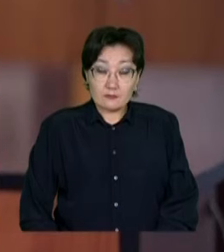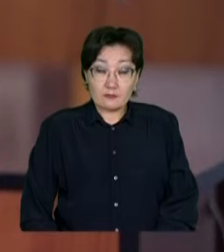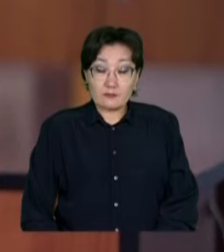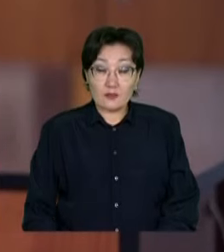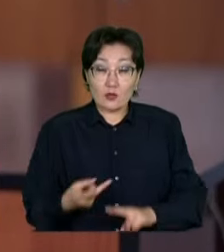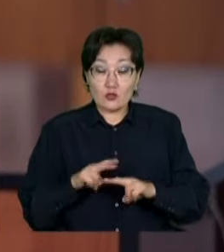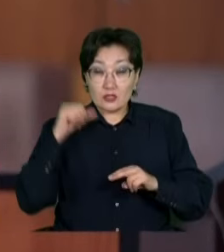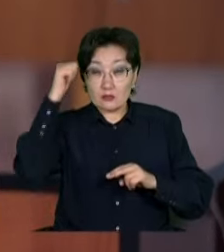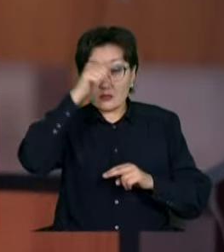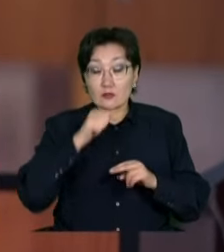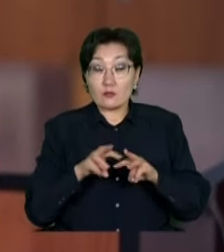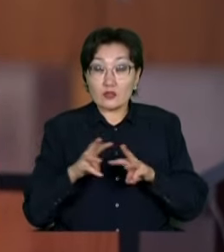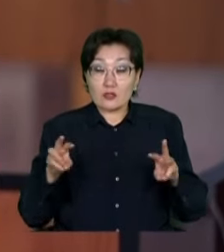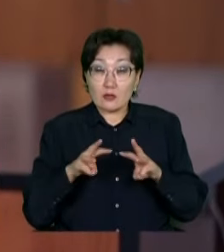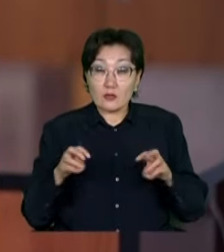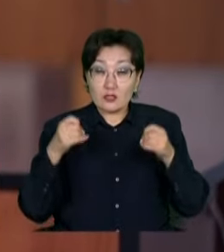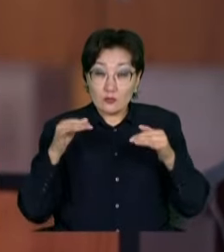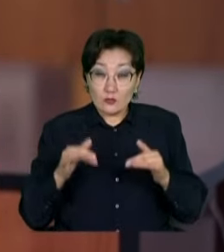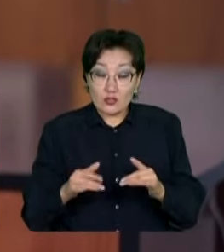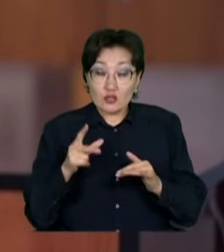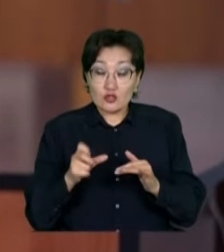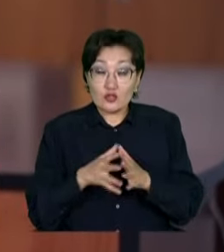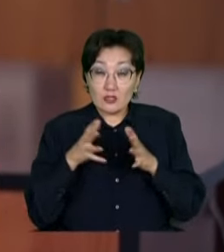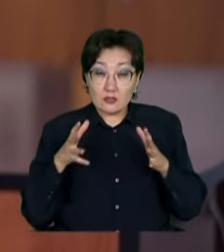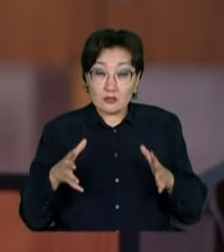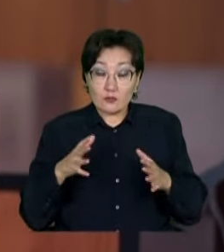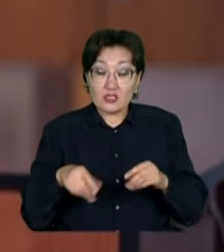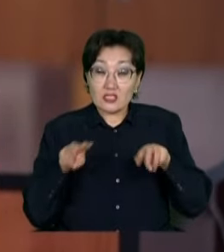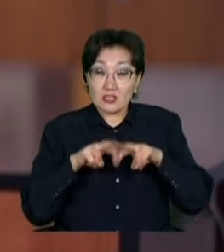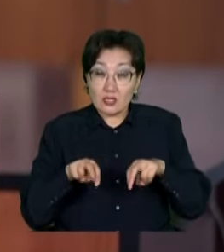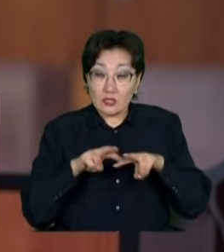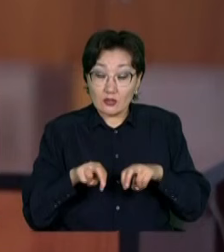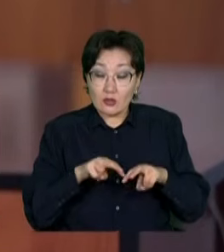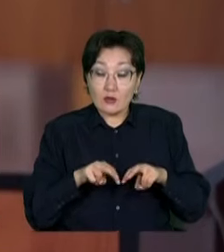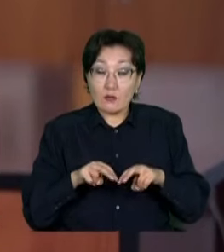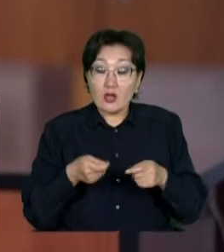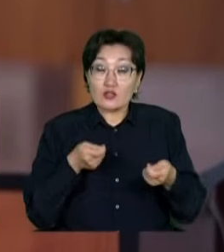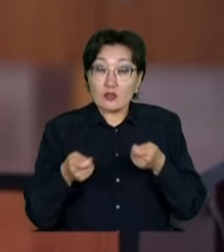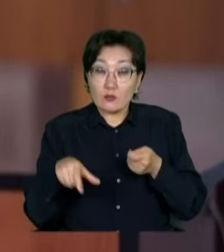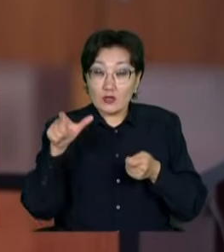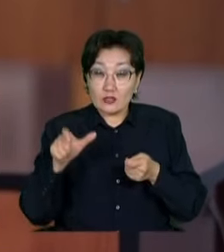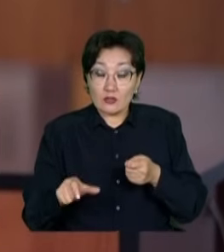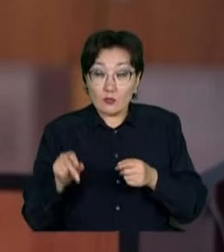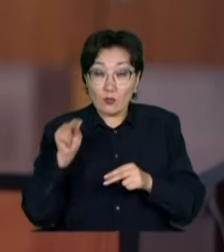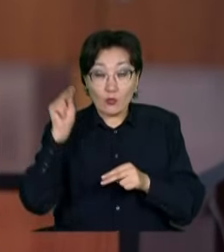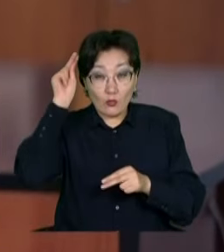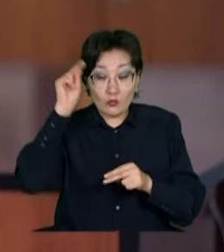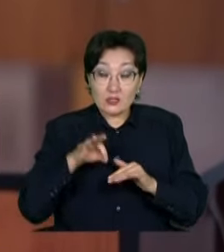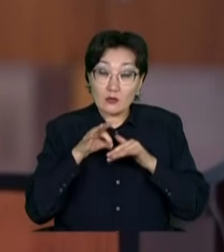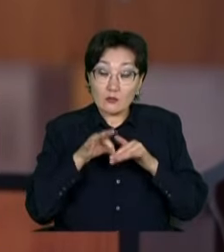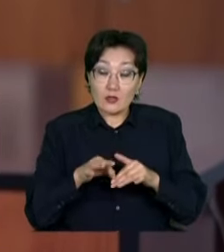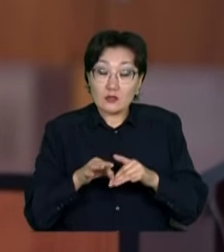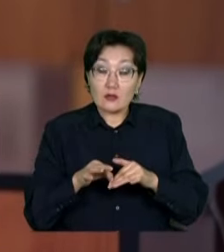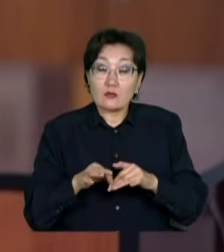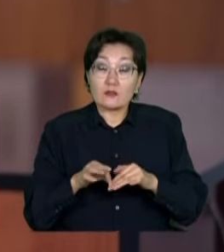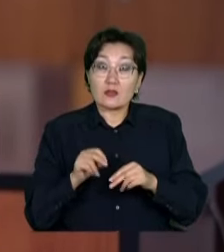Осы жылы министрлік базасында 300-ден астам тергеу аппаратының басшысы оқудан өтті.